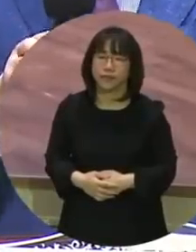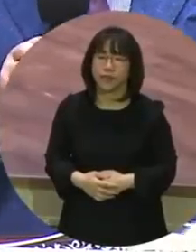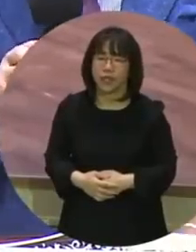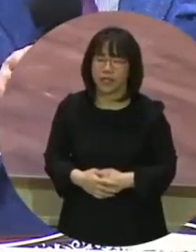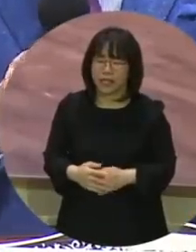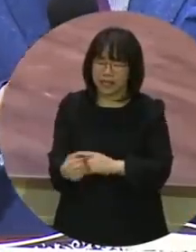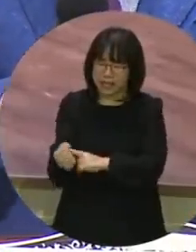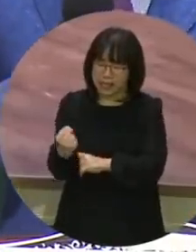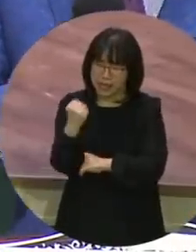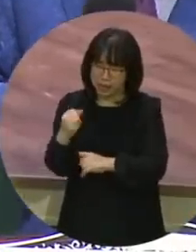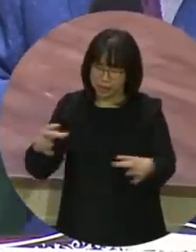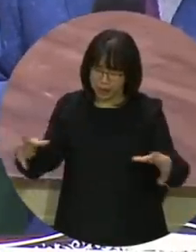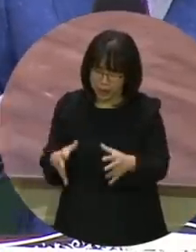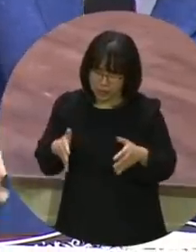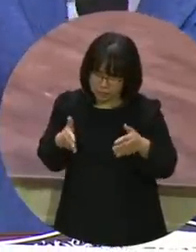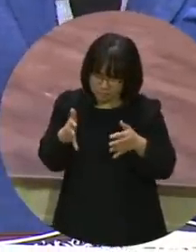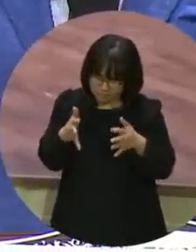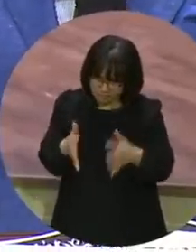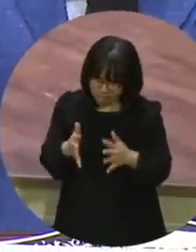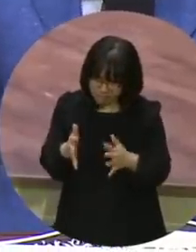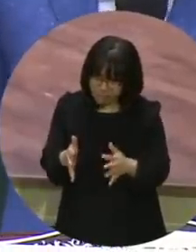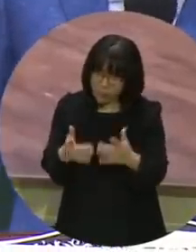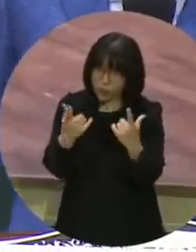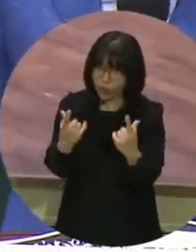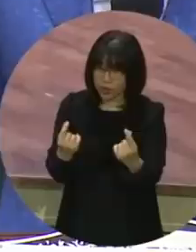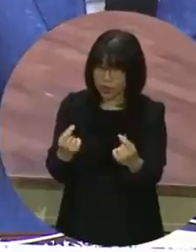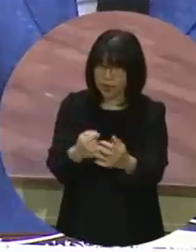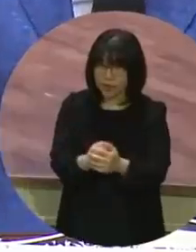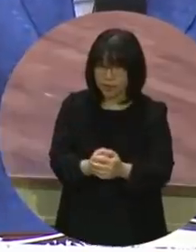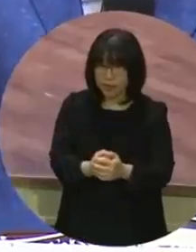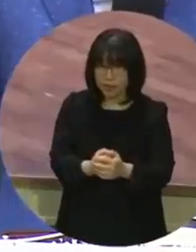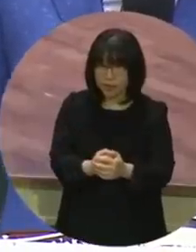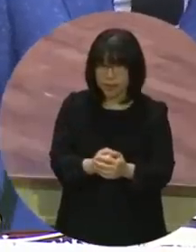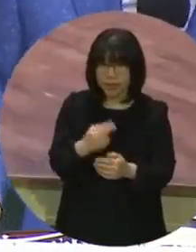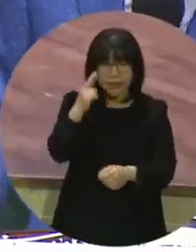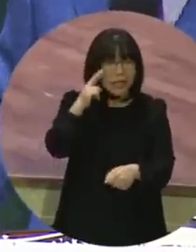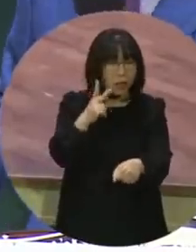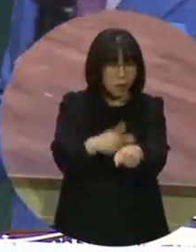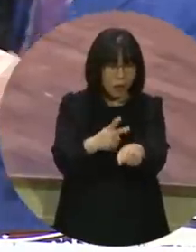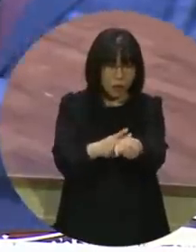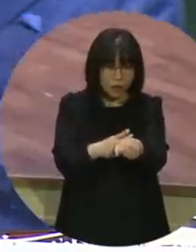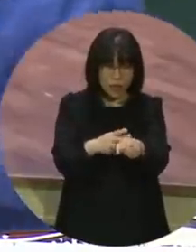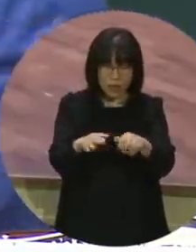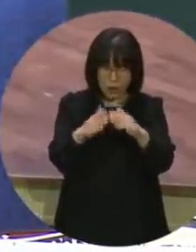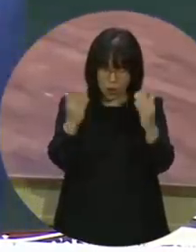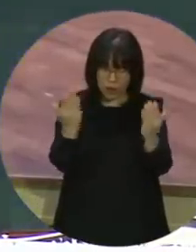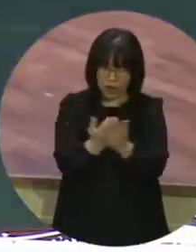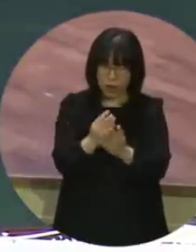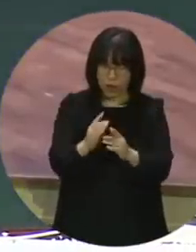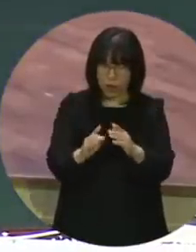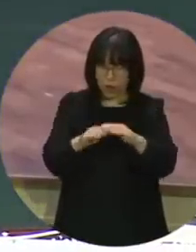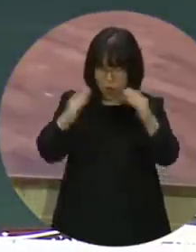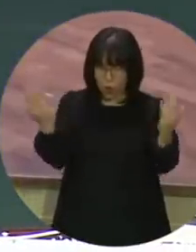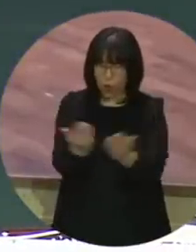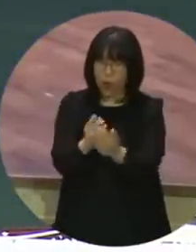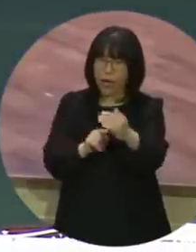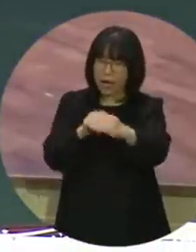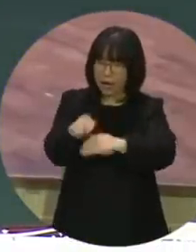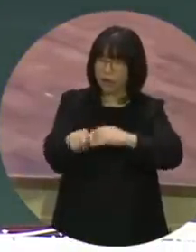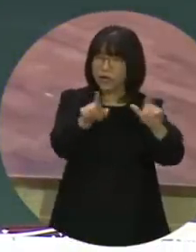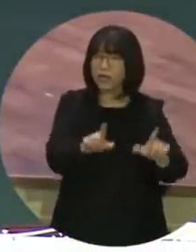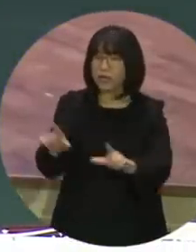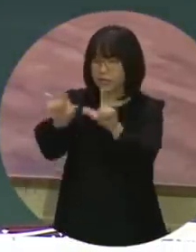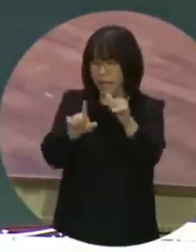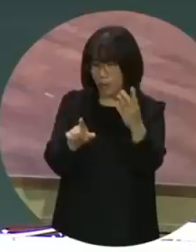총력을 기울인다. 사도 바울은 올라오시의 삶을 빌립보 3장 7절로 14절.